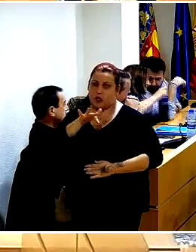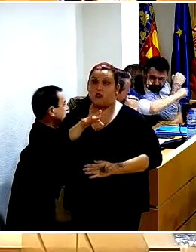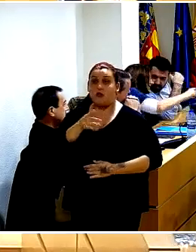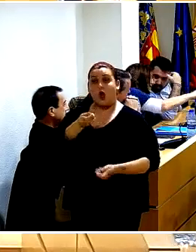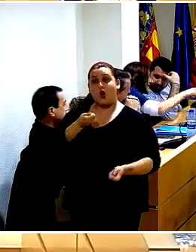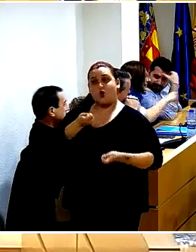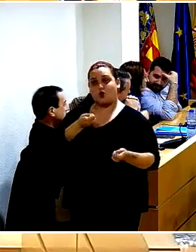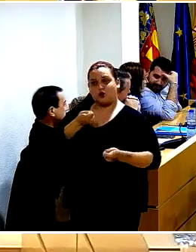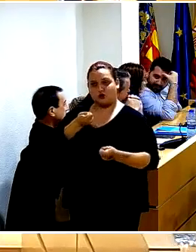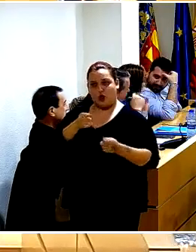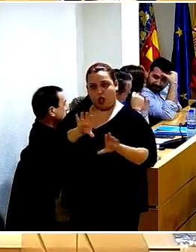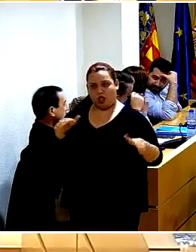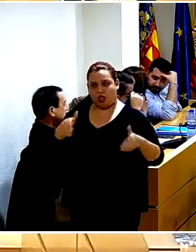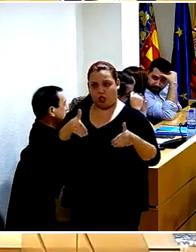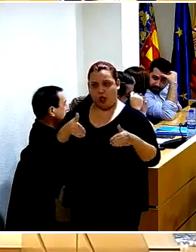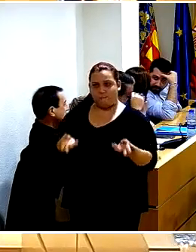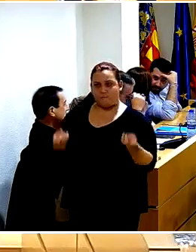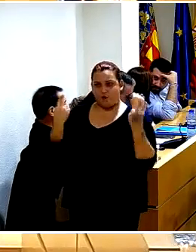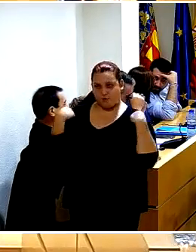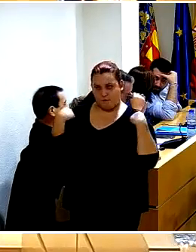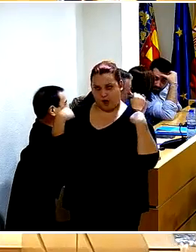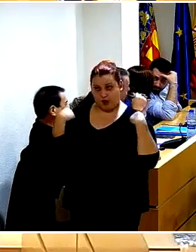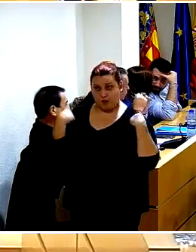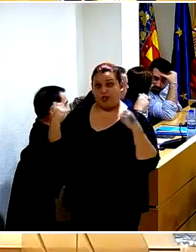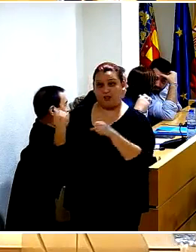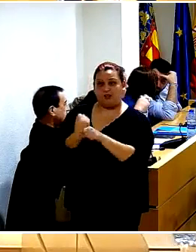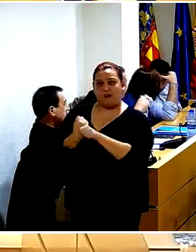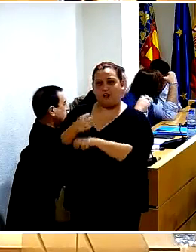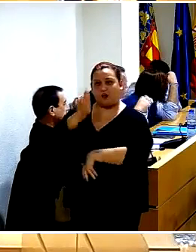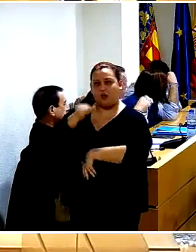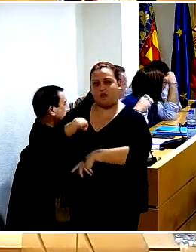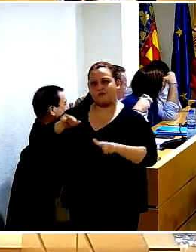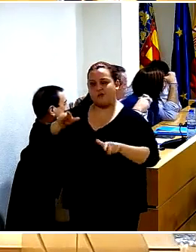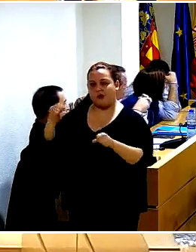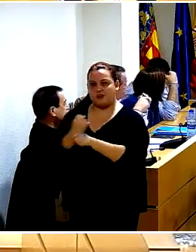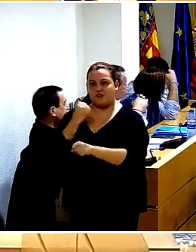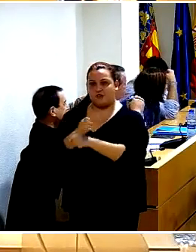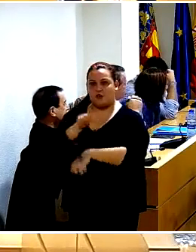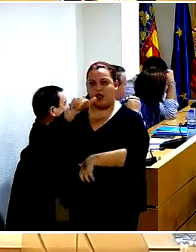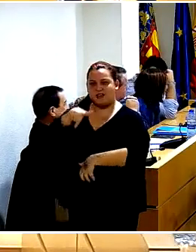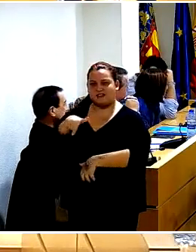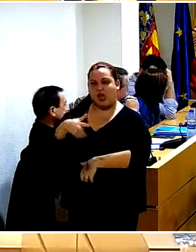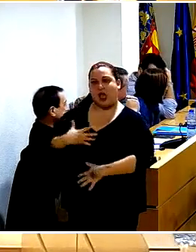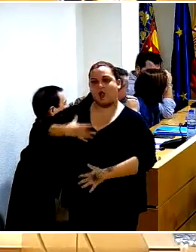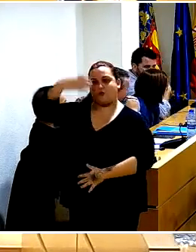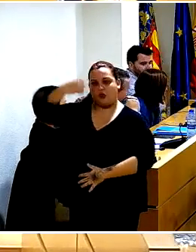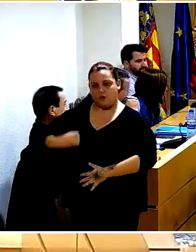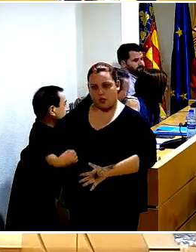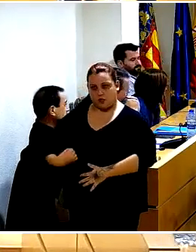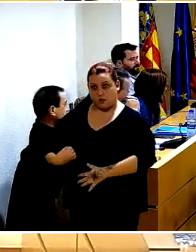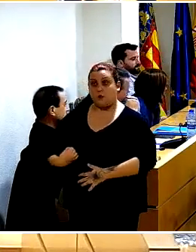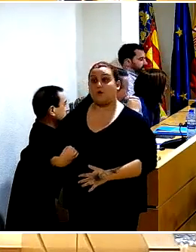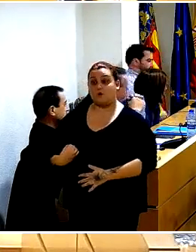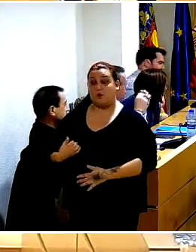tota la brigada municipal, de tot el treball també que els empleats d'aquest ajuntament realitzen en el carrer, en la